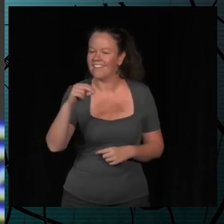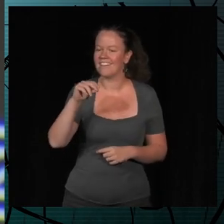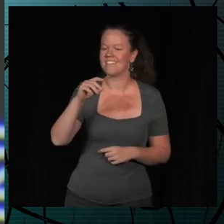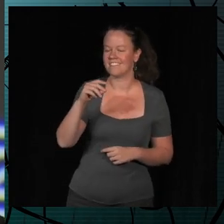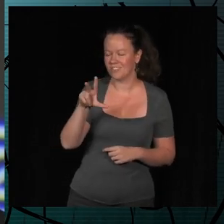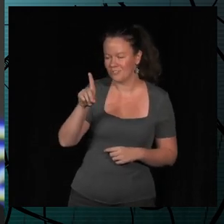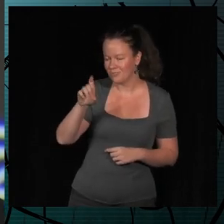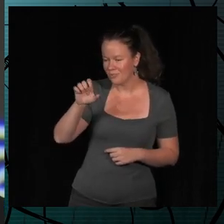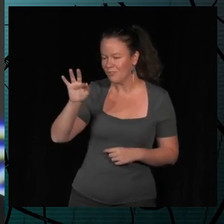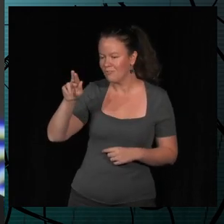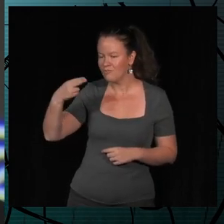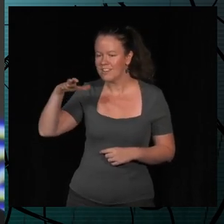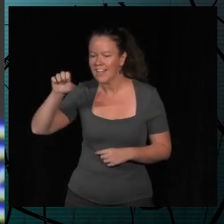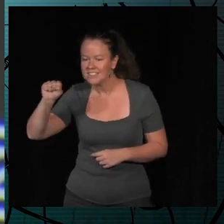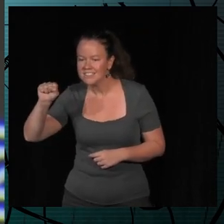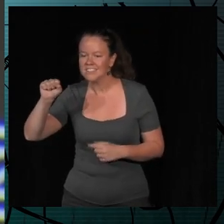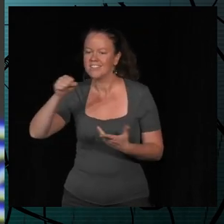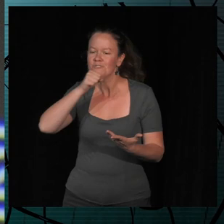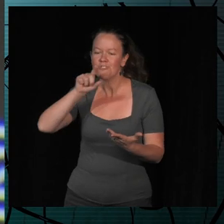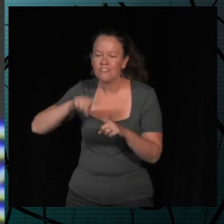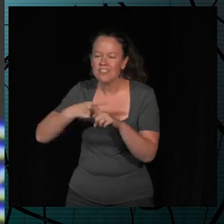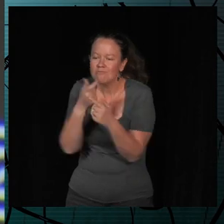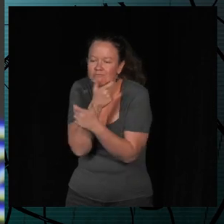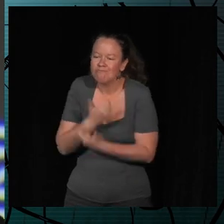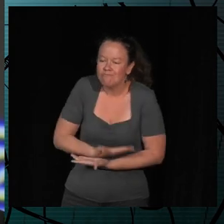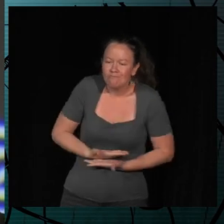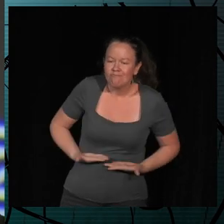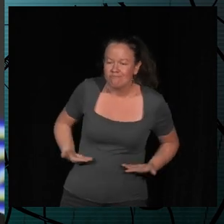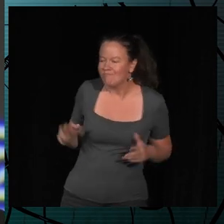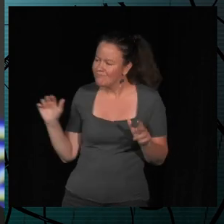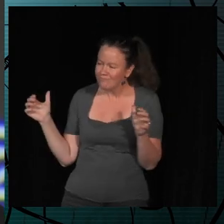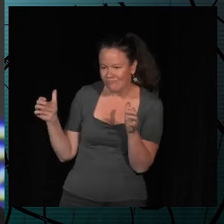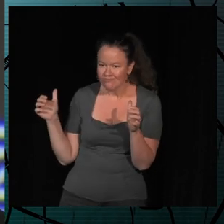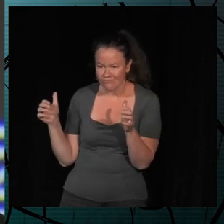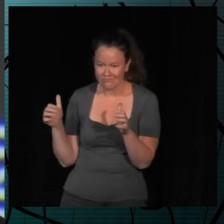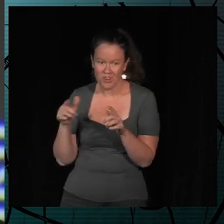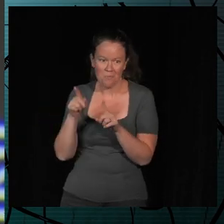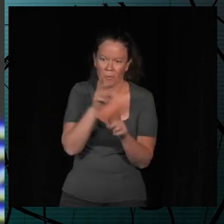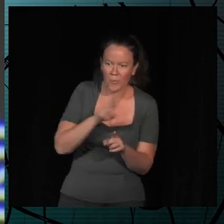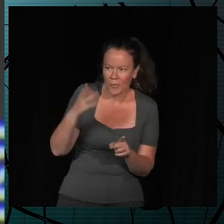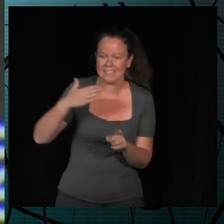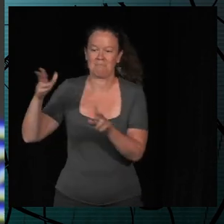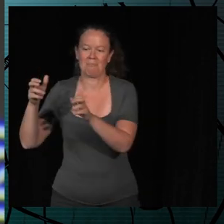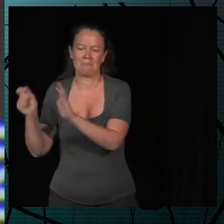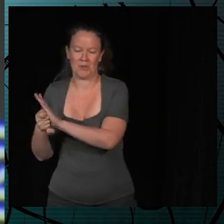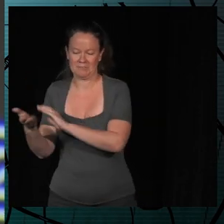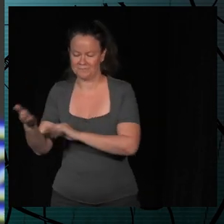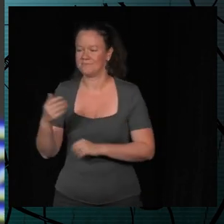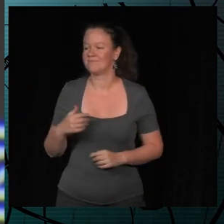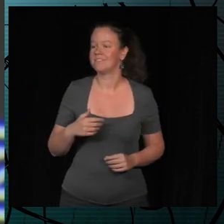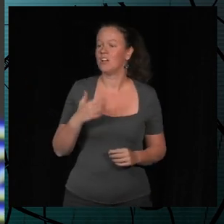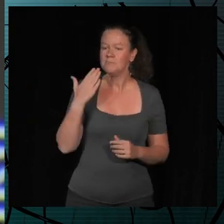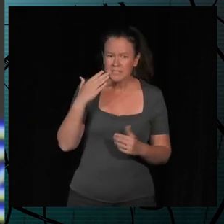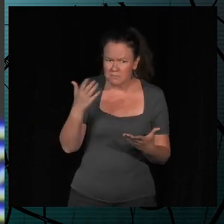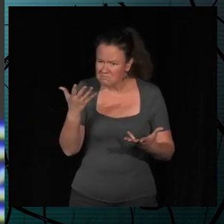bien on peut en parler ensemble et cetera voilà donc 36 9 12 allez sur le site si vous avez des doutes sur la manière de